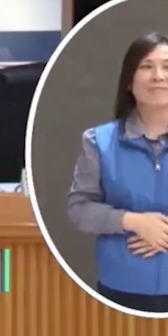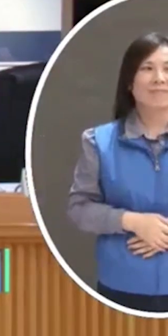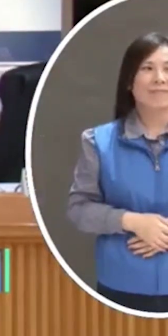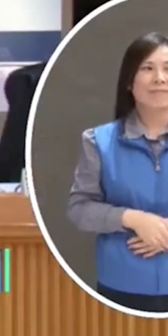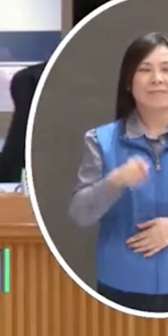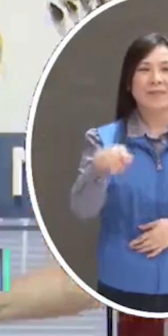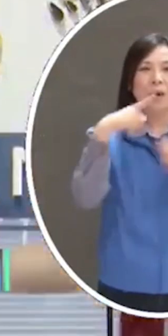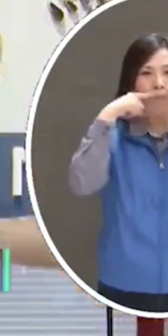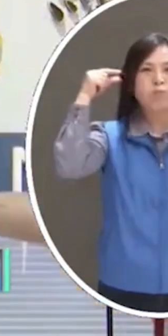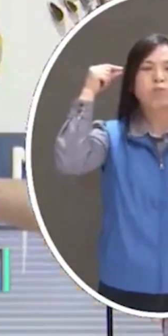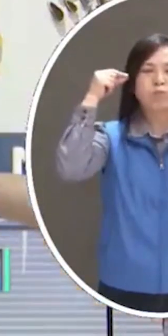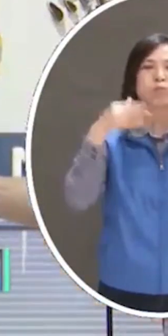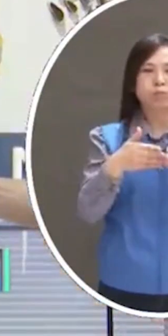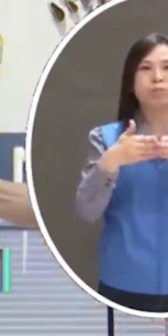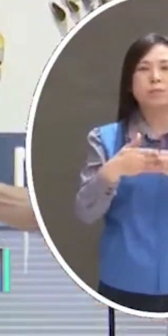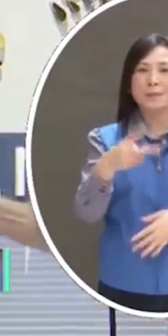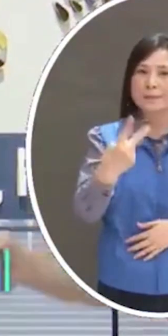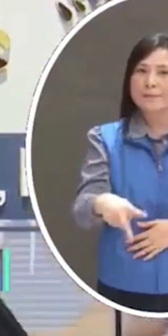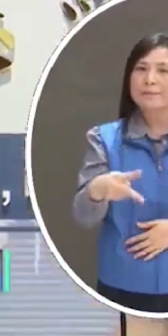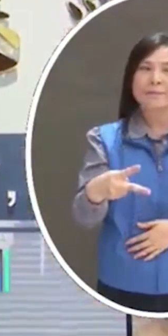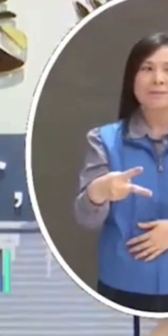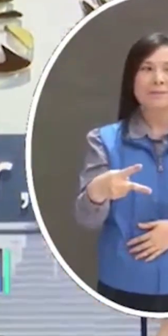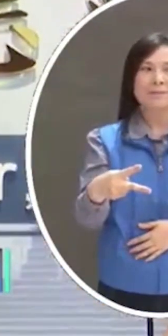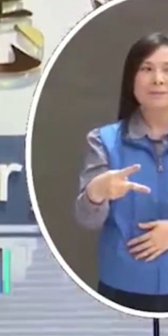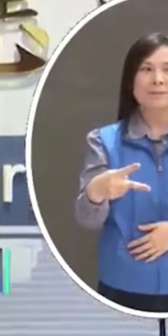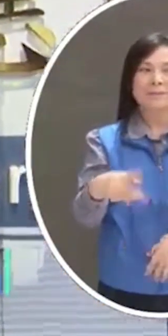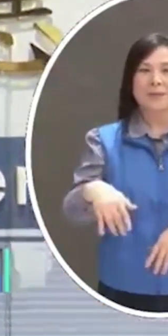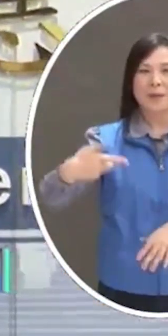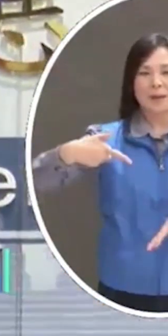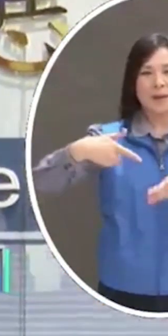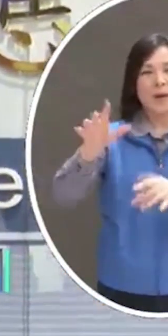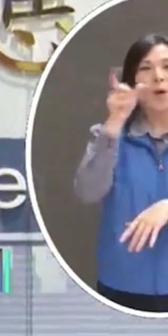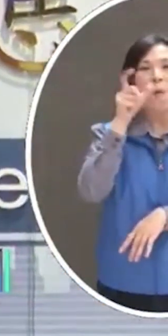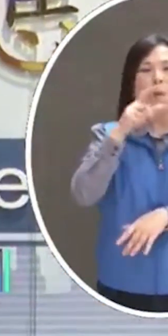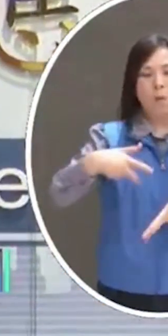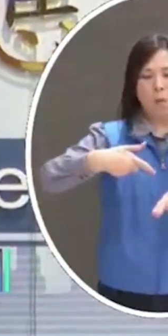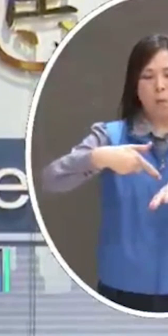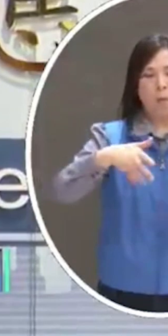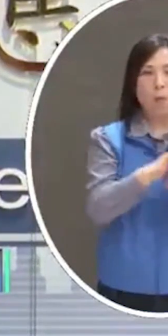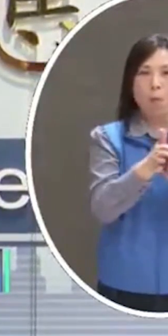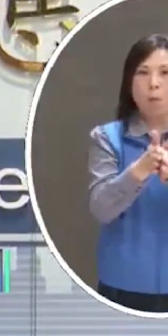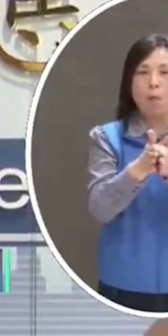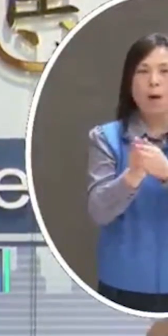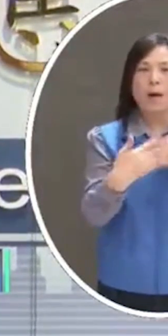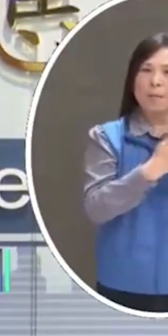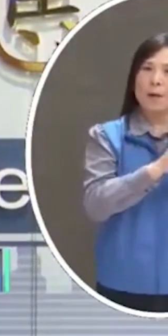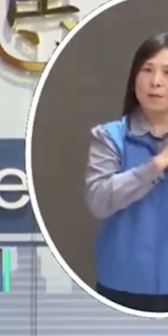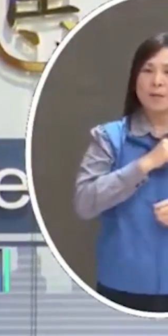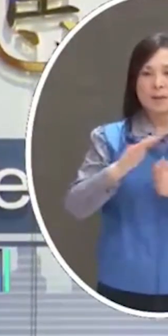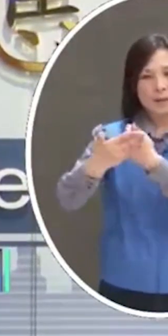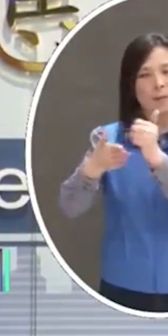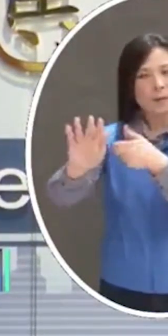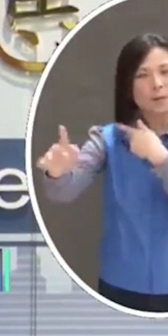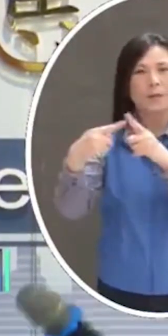要戴上口罩，以及使用自备的酒精，保护你也保护我，我们一